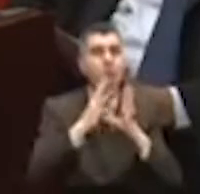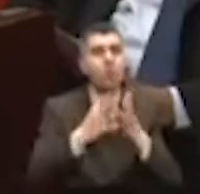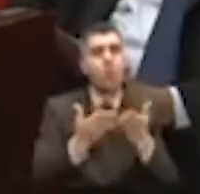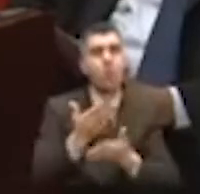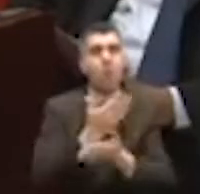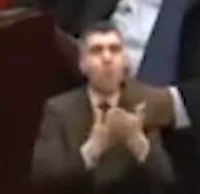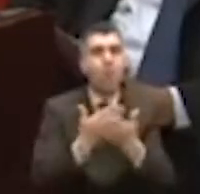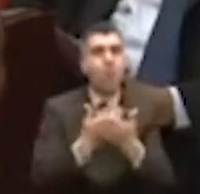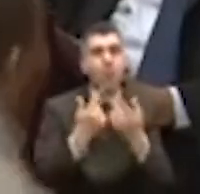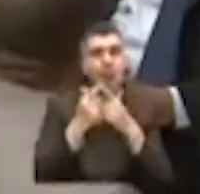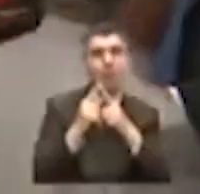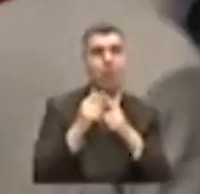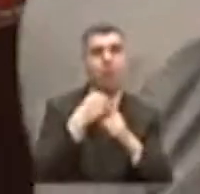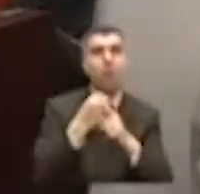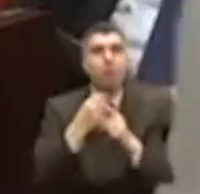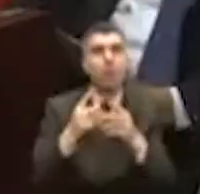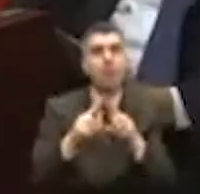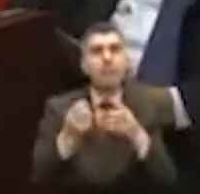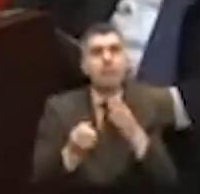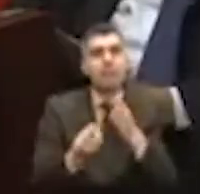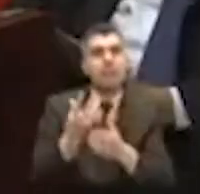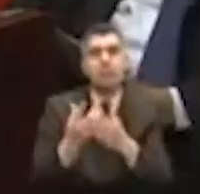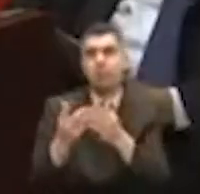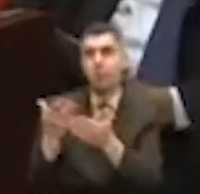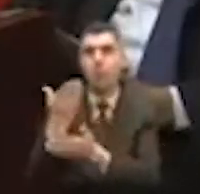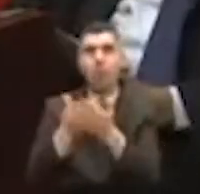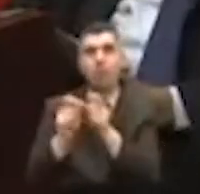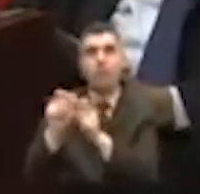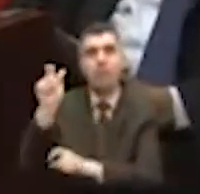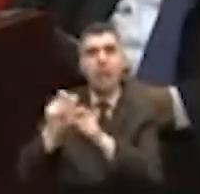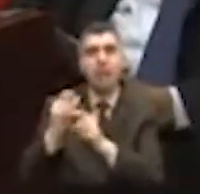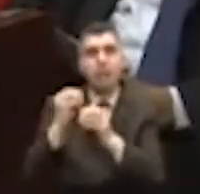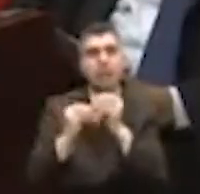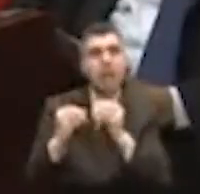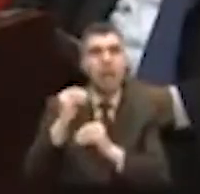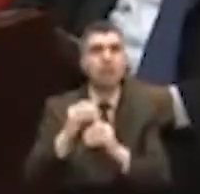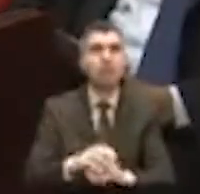تتغوتوا، باش ما تتسبونا والشعبيه ديالنا تتزداد عند المجتمع، لان عارفينكم.